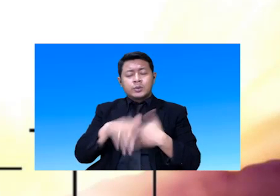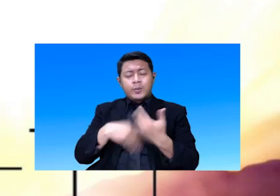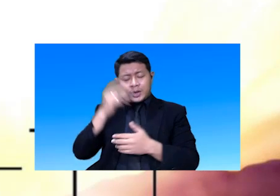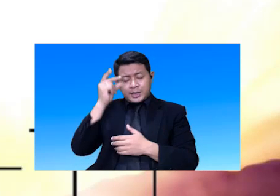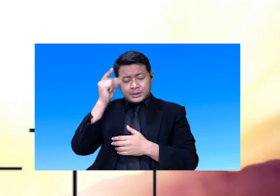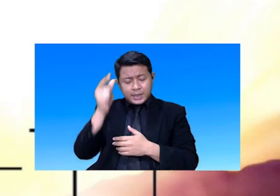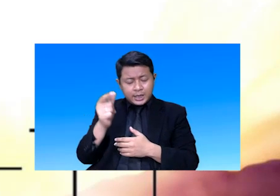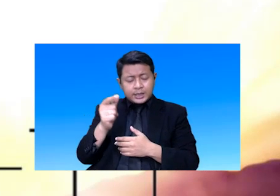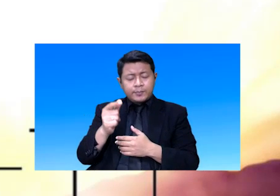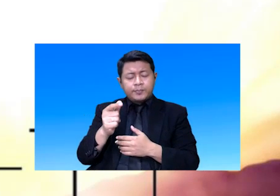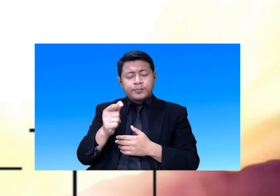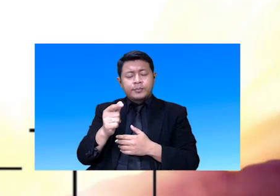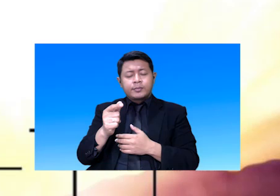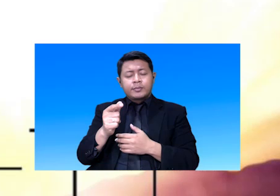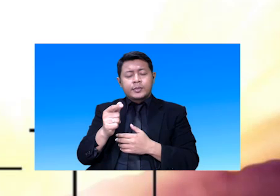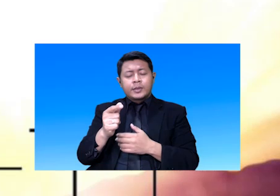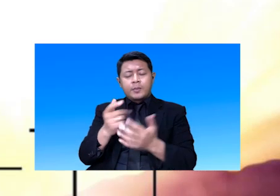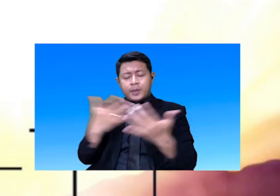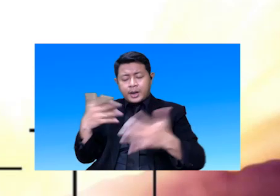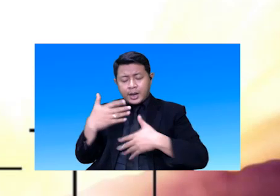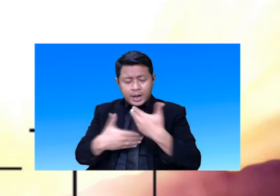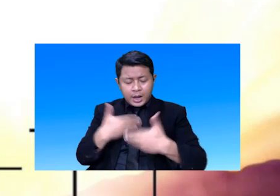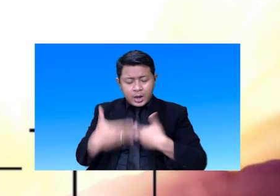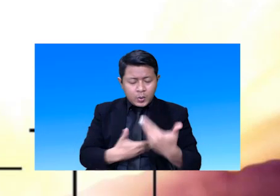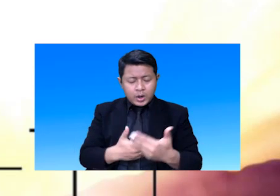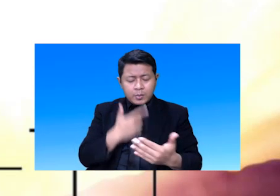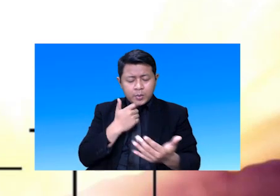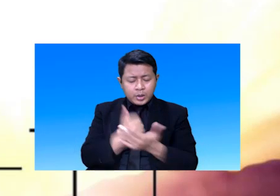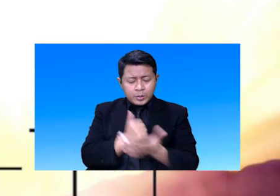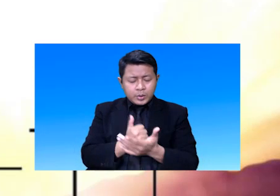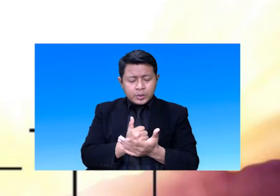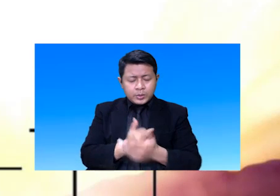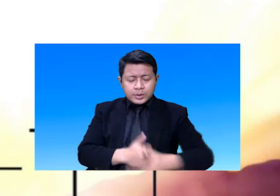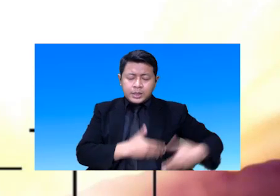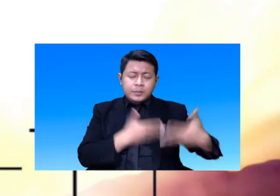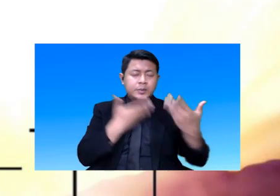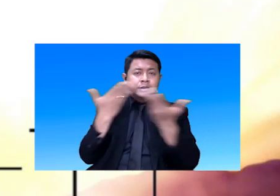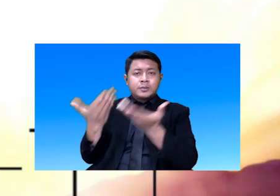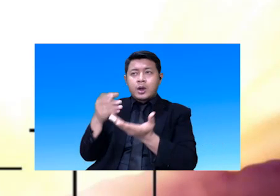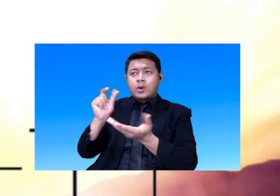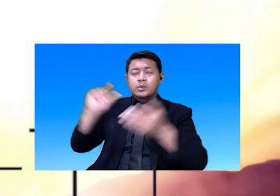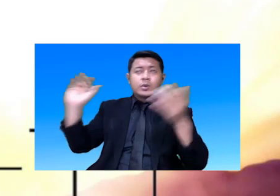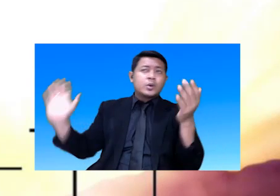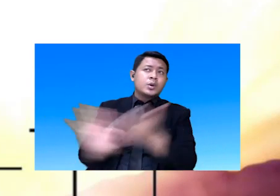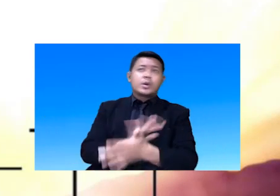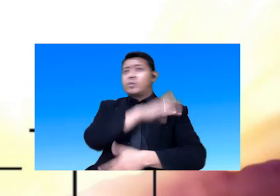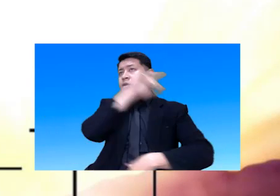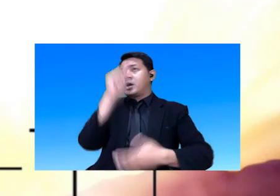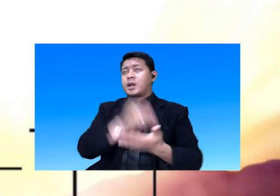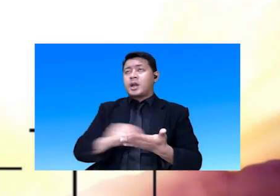lakukan, sungguh-sungguh dapat dipersembahkan bagi kemuliaan nama-Mu dan berkat bagi semakin banyak